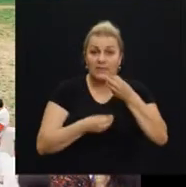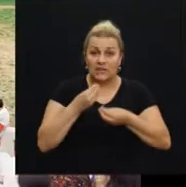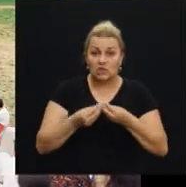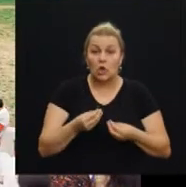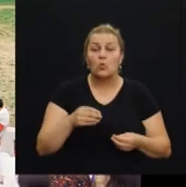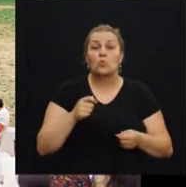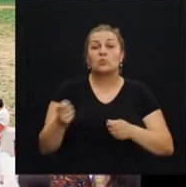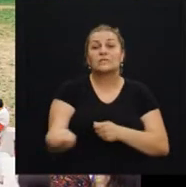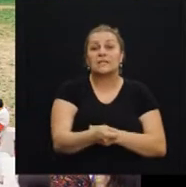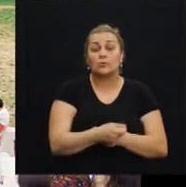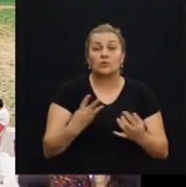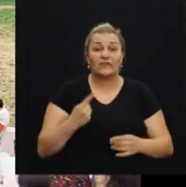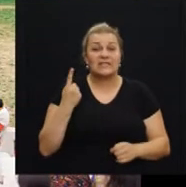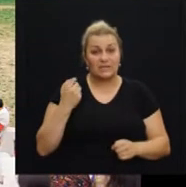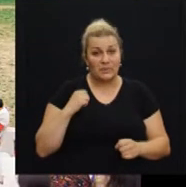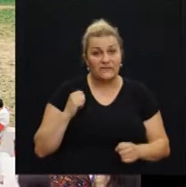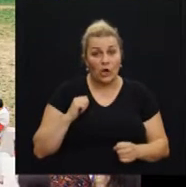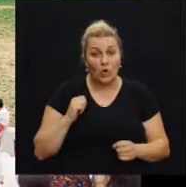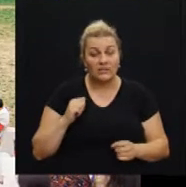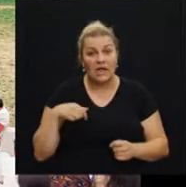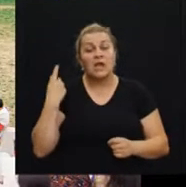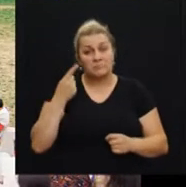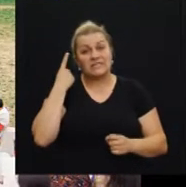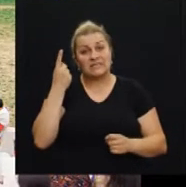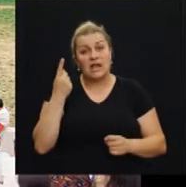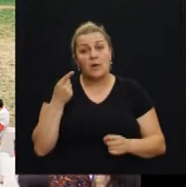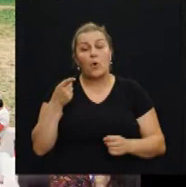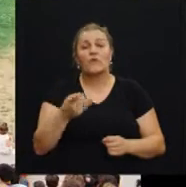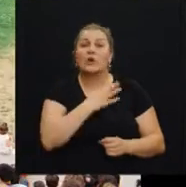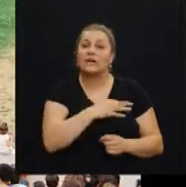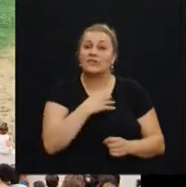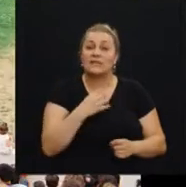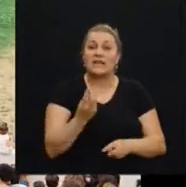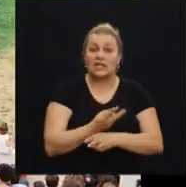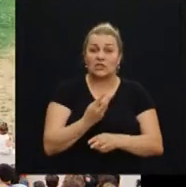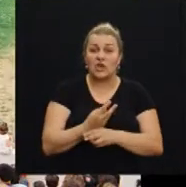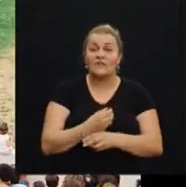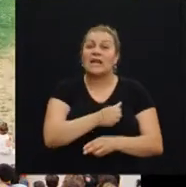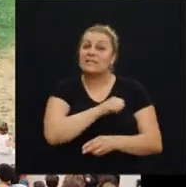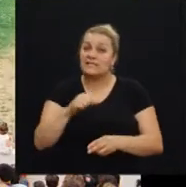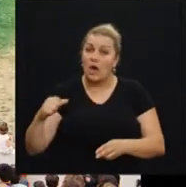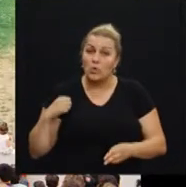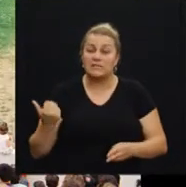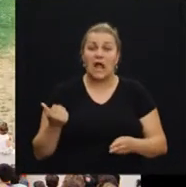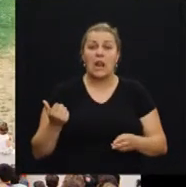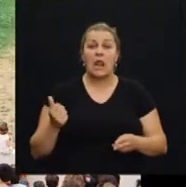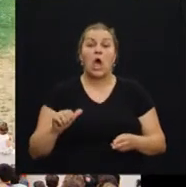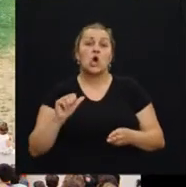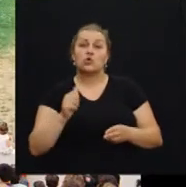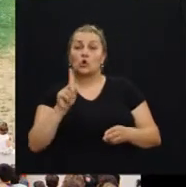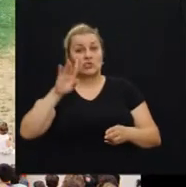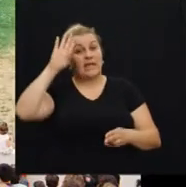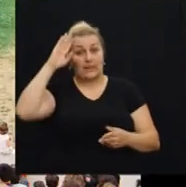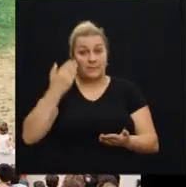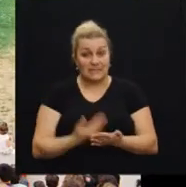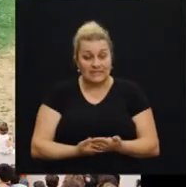smo u srpnju 1991. godine, znamo i sami, tek Hrvatska je država samostalna, nije još ni